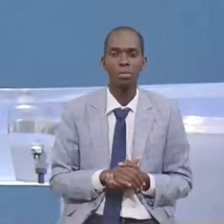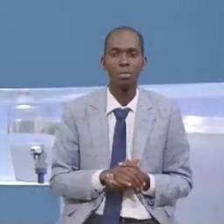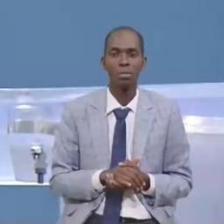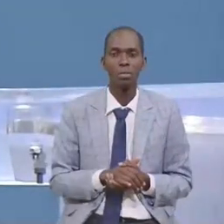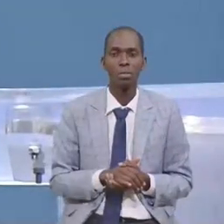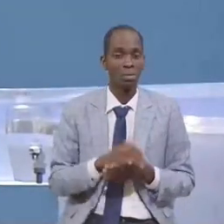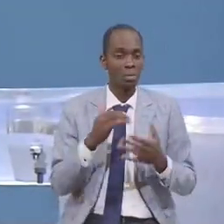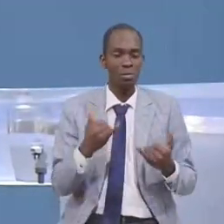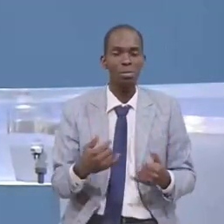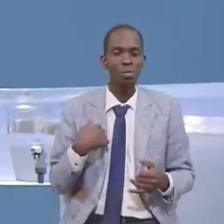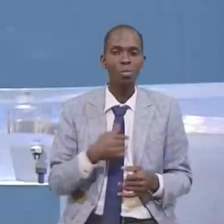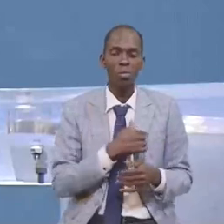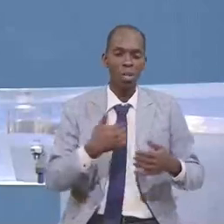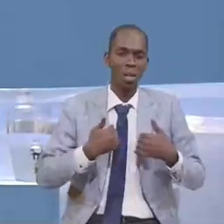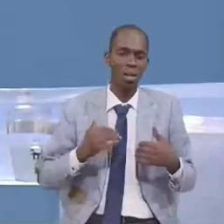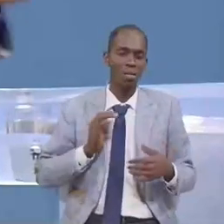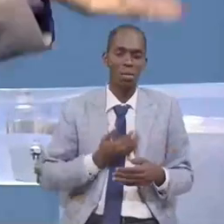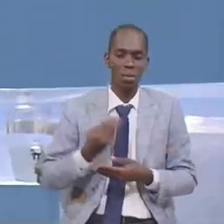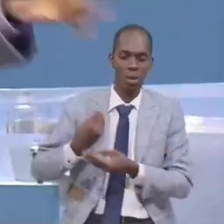Nous avons maintenant un héritage.